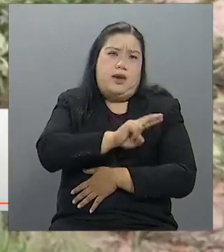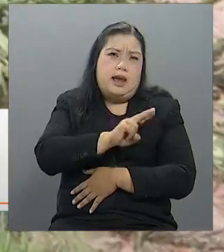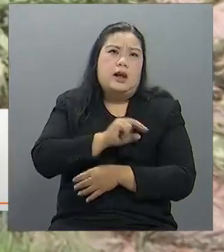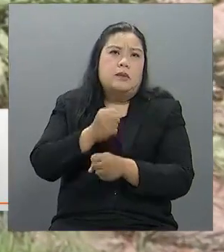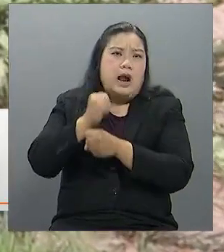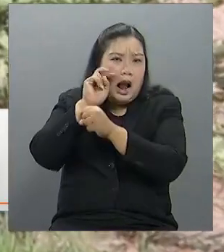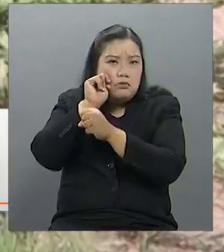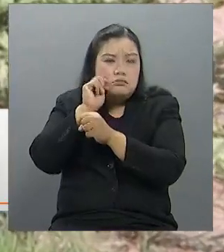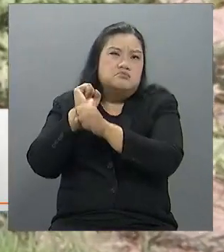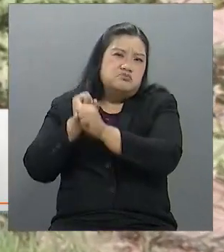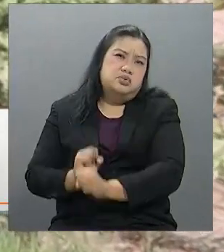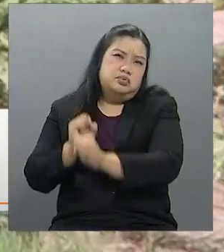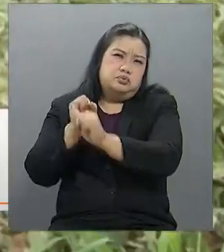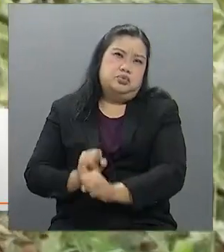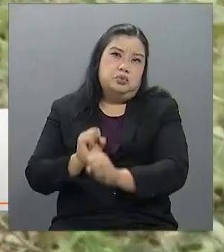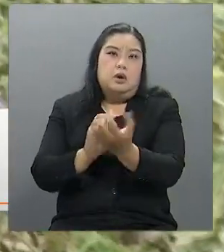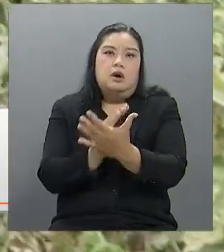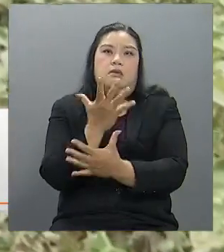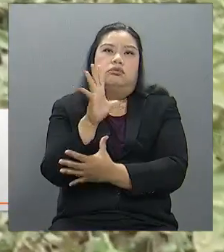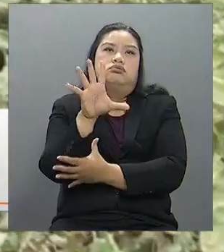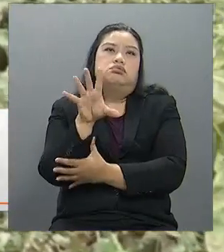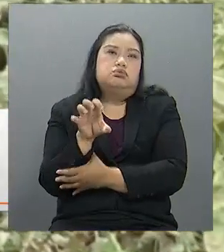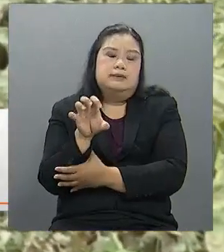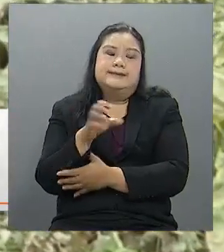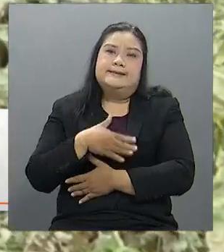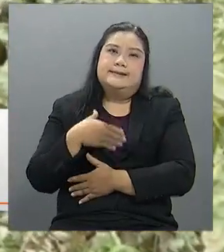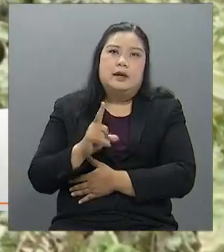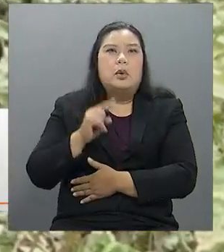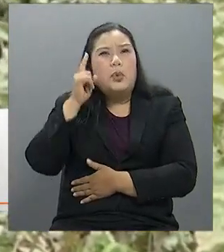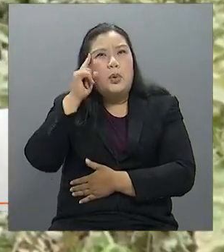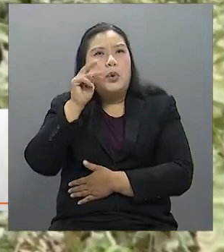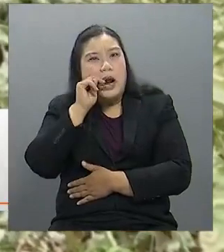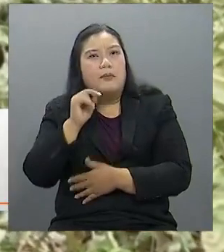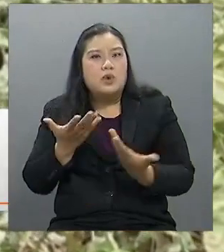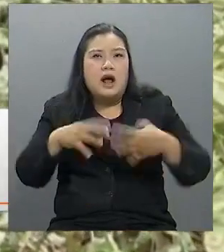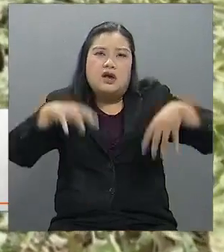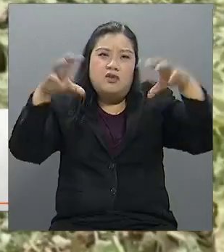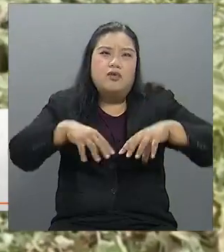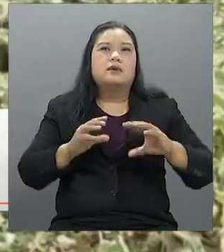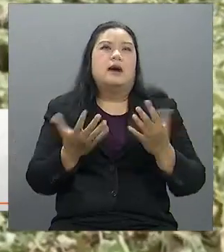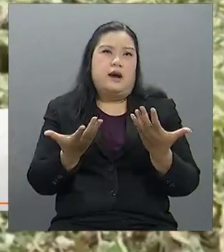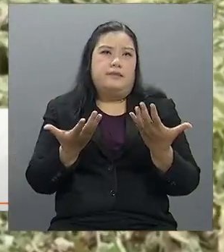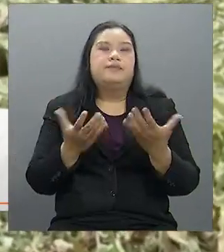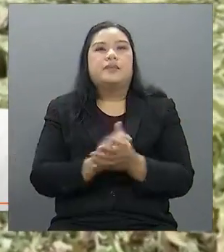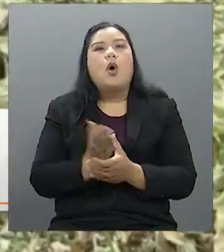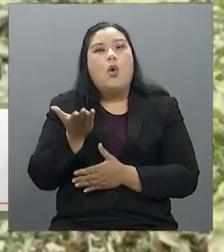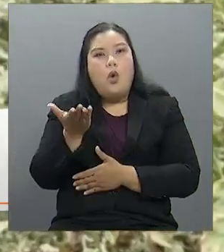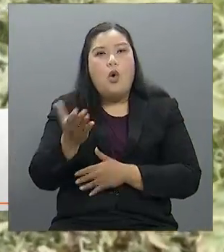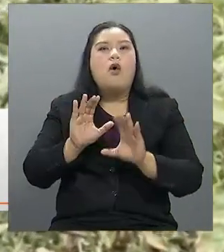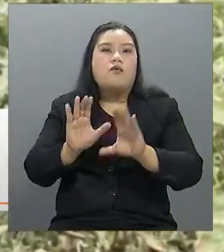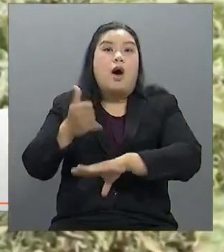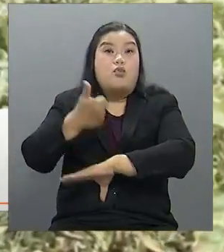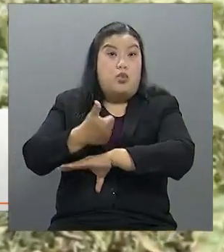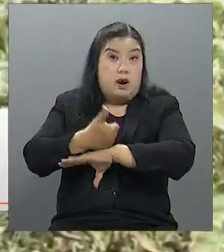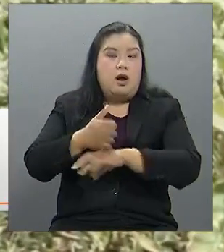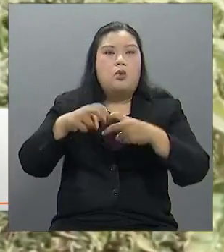ก็ตายหมดนะบางคนก็ไม่กล้าปลูกเพราะไม่รู้จะมีฝนตกมาตอนไหนนะคะก็เลยอยากจะเรียนไปถึงผู้ว่าราชการจังหวัดสุรินทร์